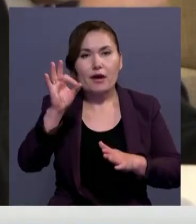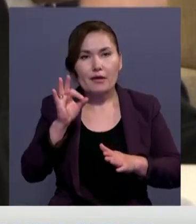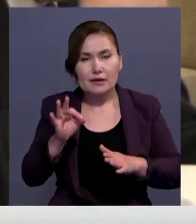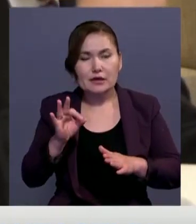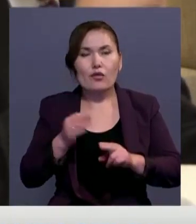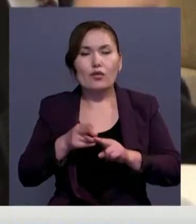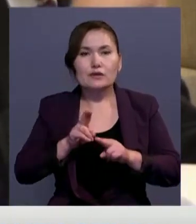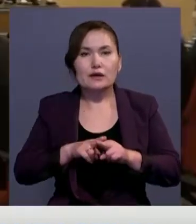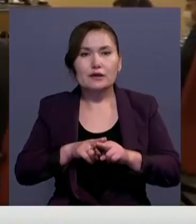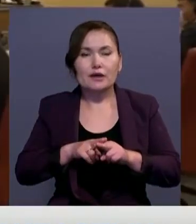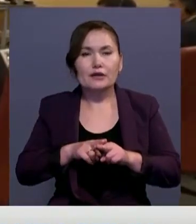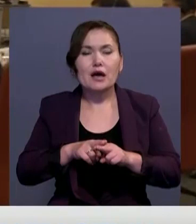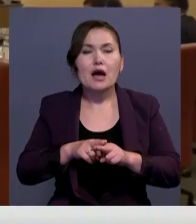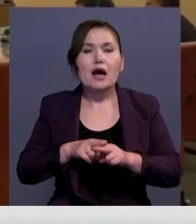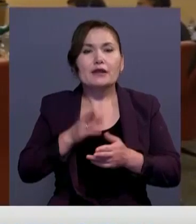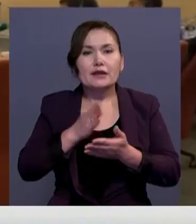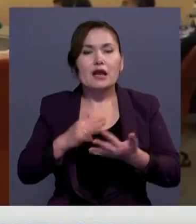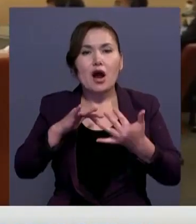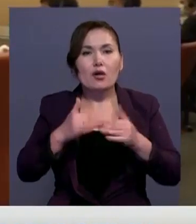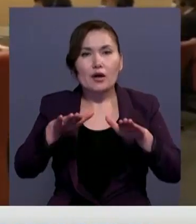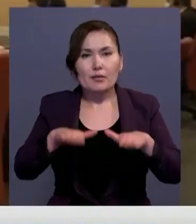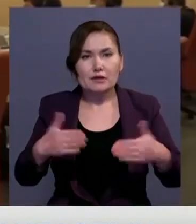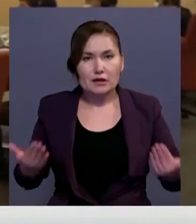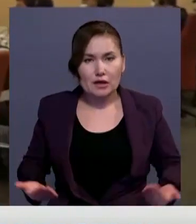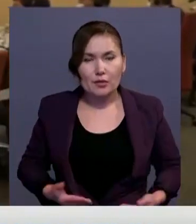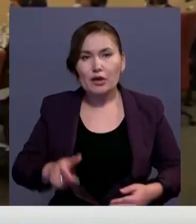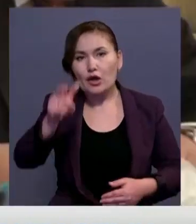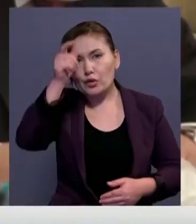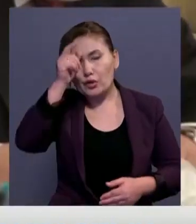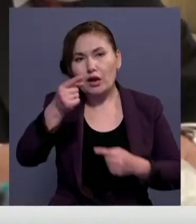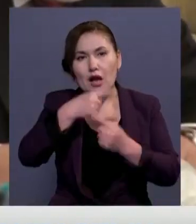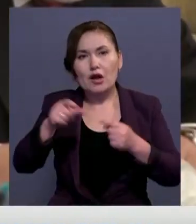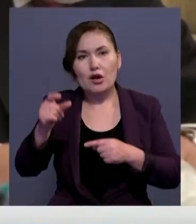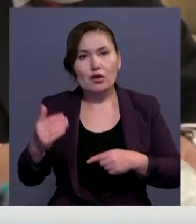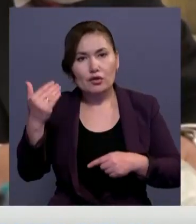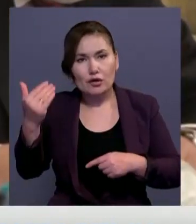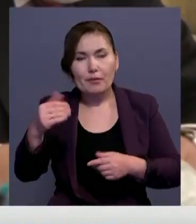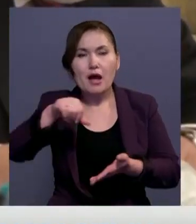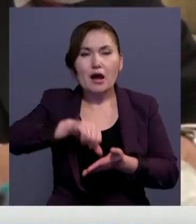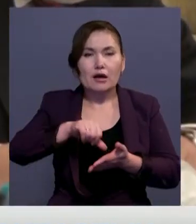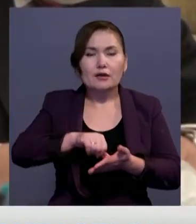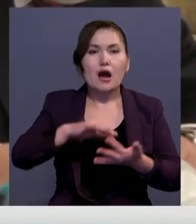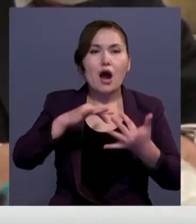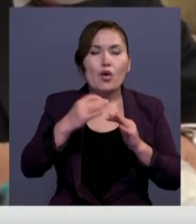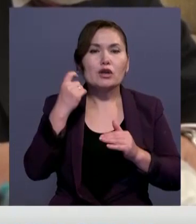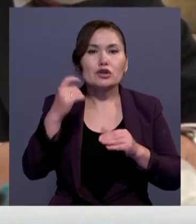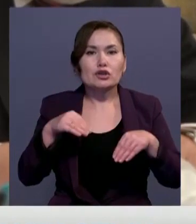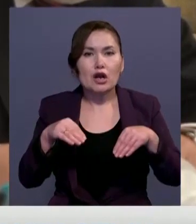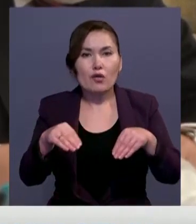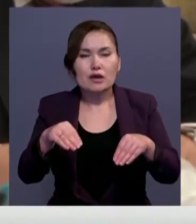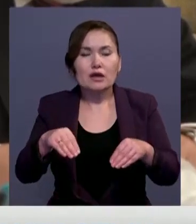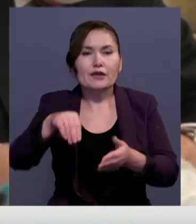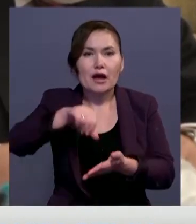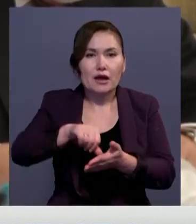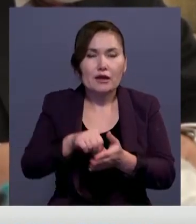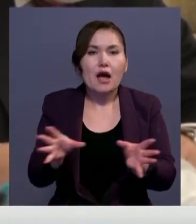42% тікелей ауылдық жерлерде тұрады. Түрік кәсіпкерлерін ауыл шаруашылығы мен өңдеу саласындағы бірлескен жобаларды